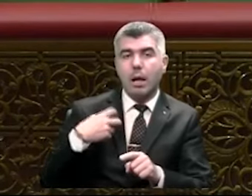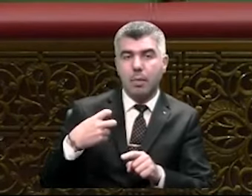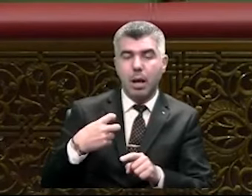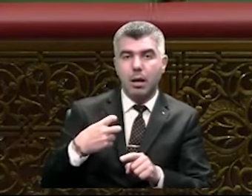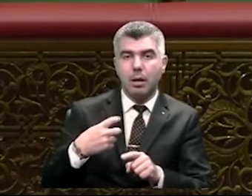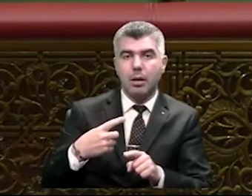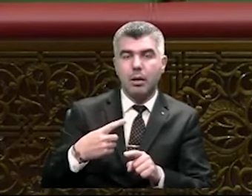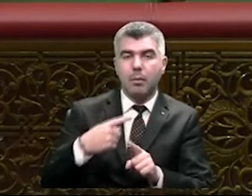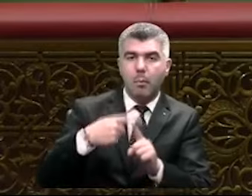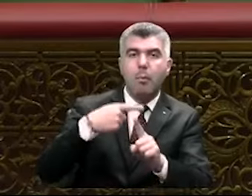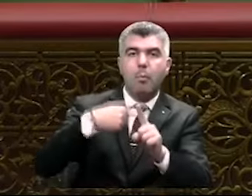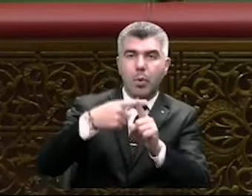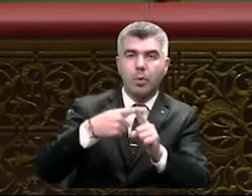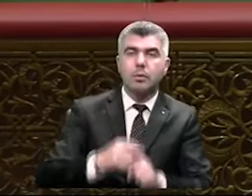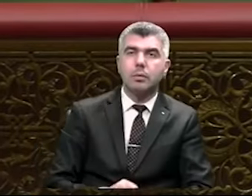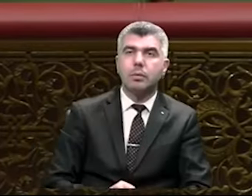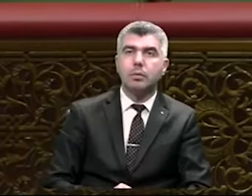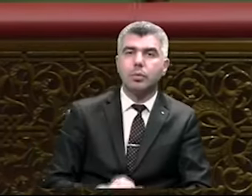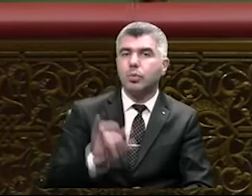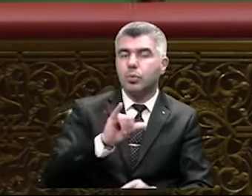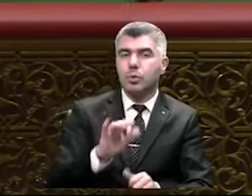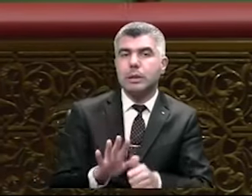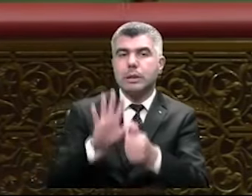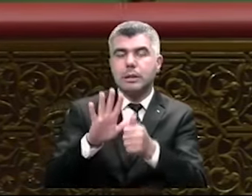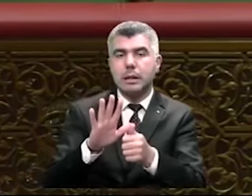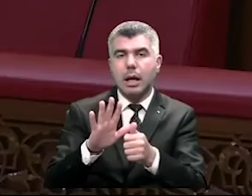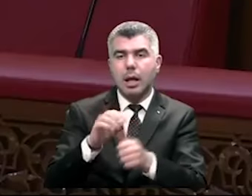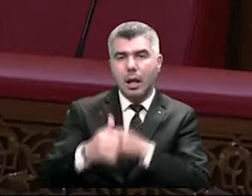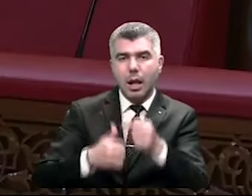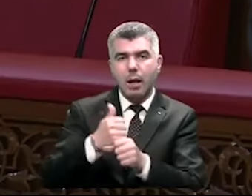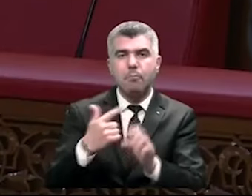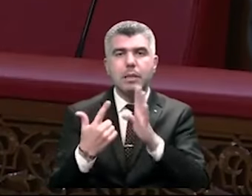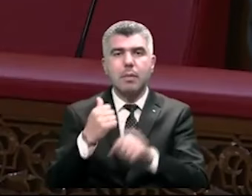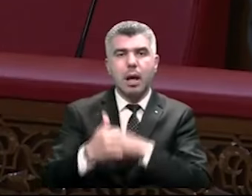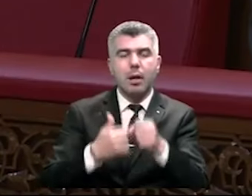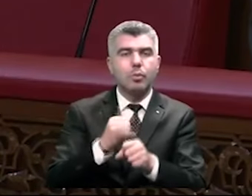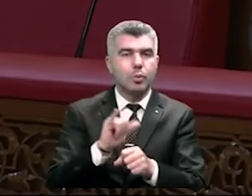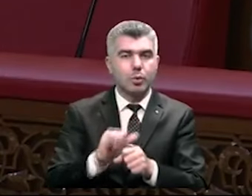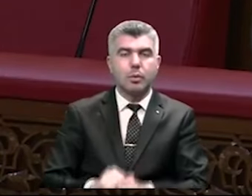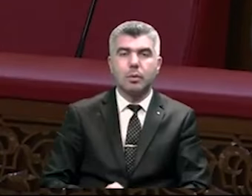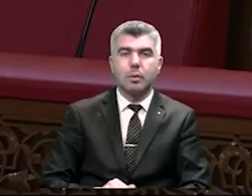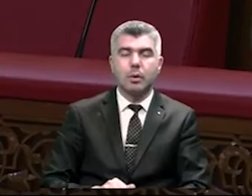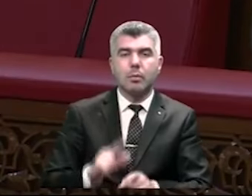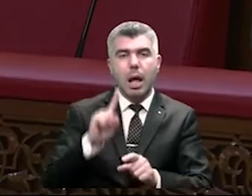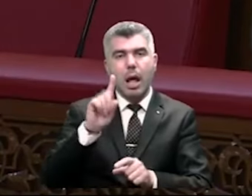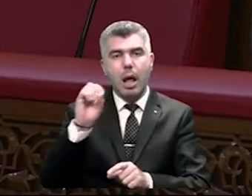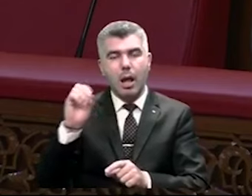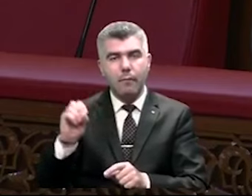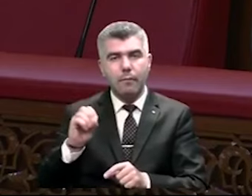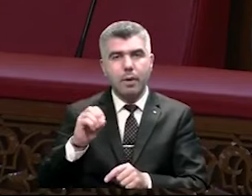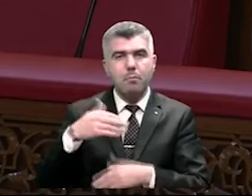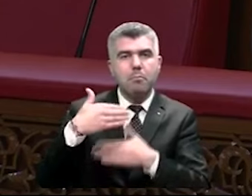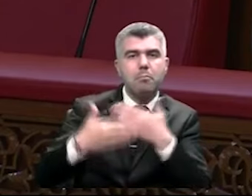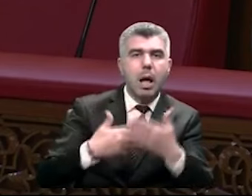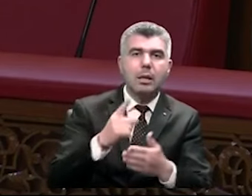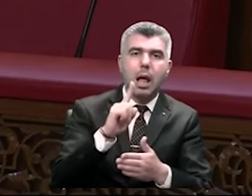واحد الفئه راه الفئه ش غ تربح من ست سنين لسبع سنين شنو غدي نربحو راه ست سنين غ نخرجوا 1000 ربحنا عا من بعد غ نبداو